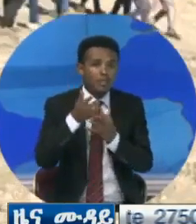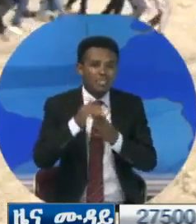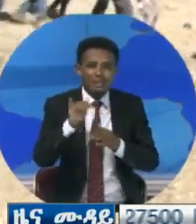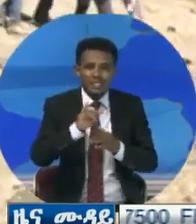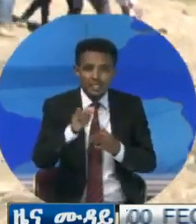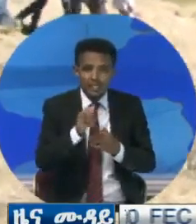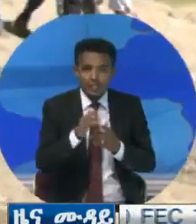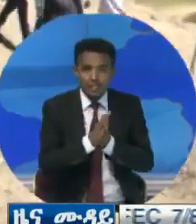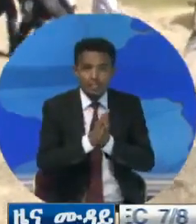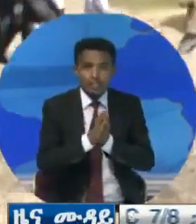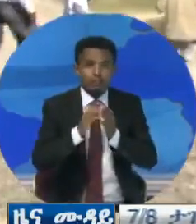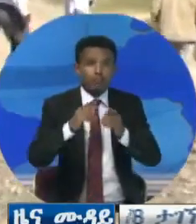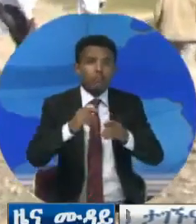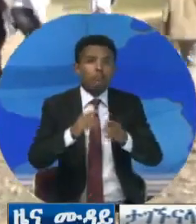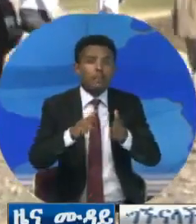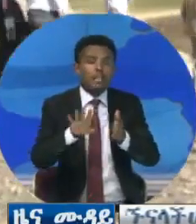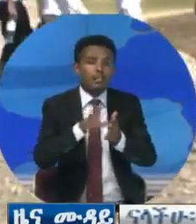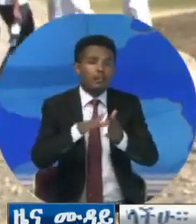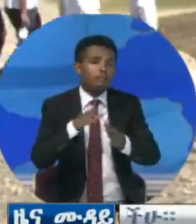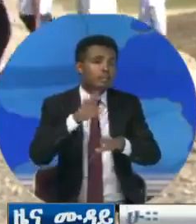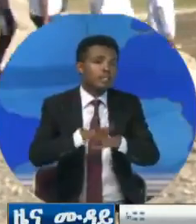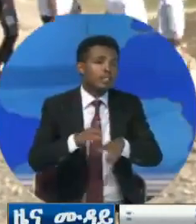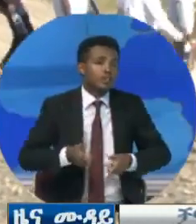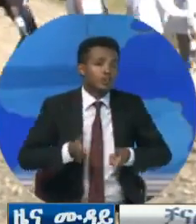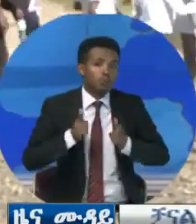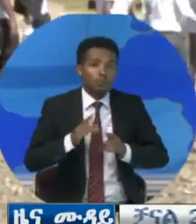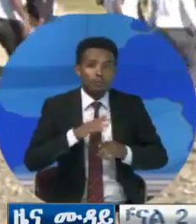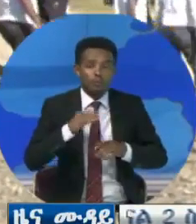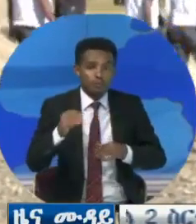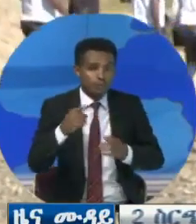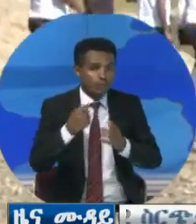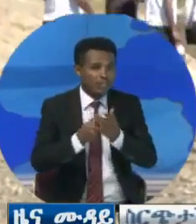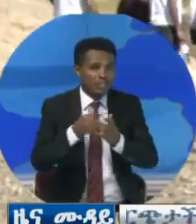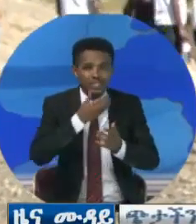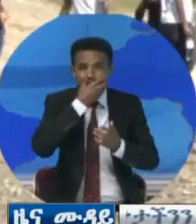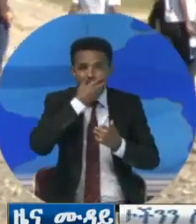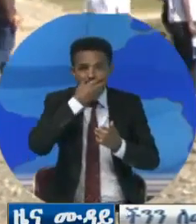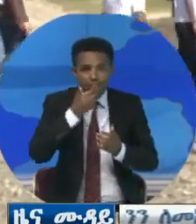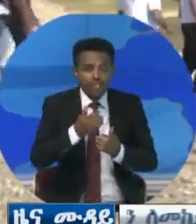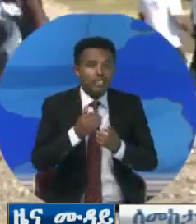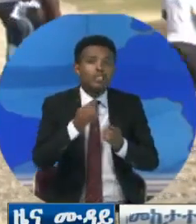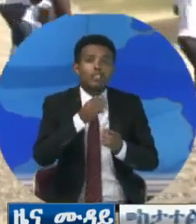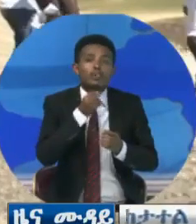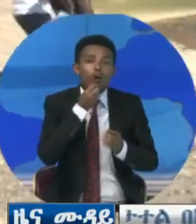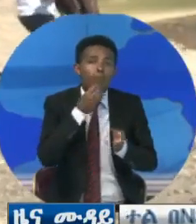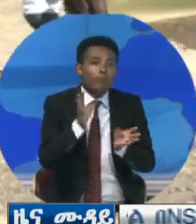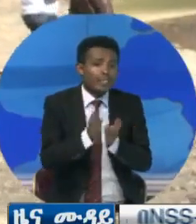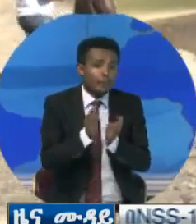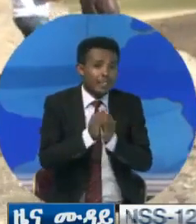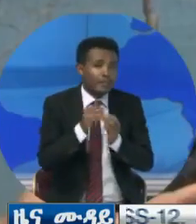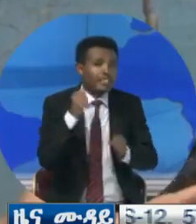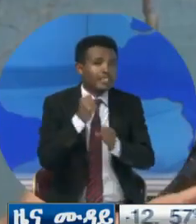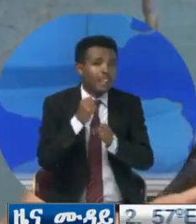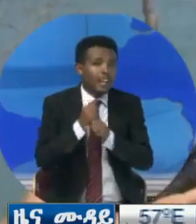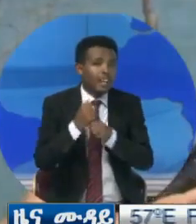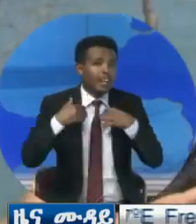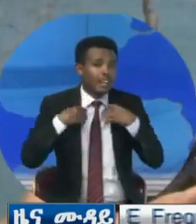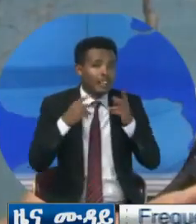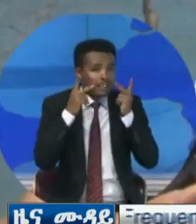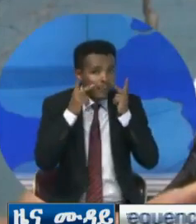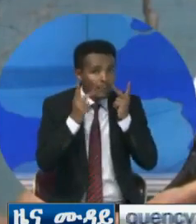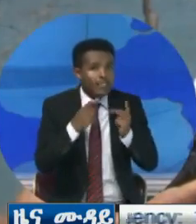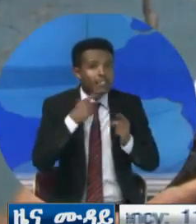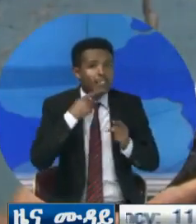ምድርና የዝናብ ስርጭት ያገኛሉ፣ ይሁንና ግን መቅደላ ወረዳ ላይ የተሻለ የውሃ ማሰባሰብ ስራ እንዳለ ተመልክተናል ብለዋል። ይሄን